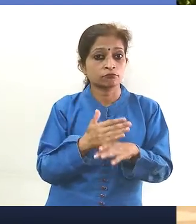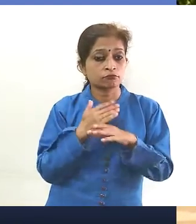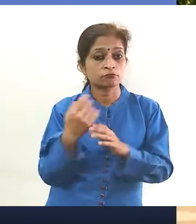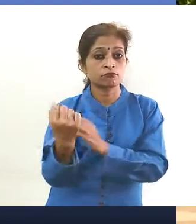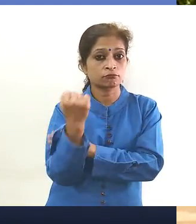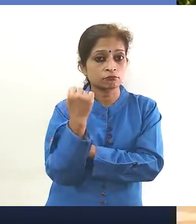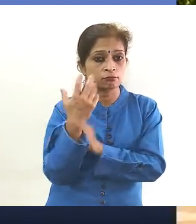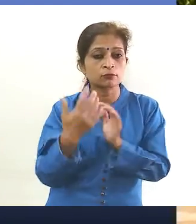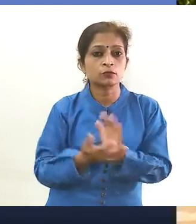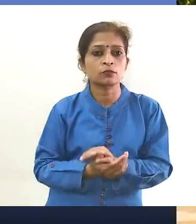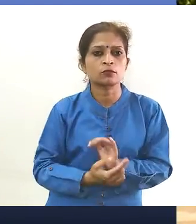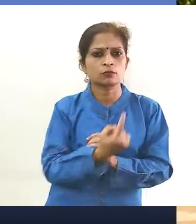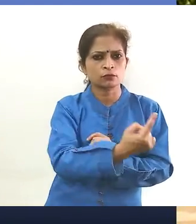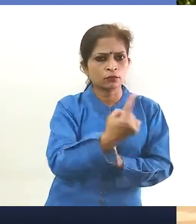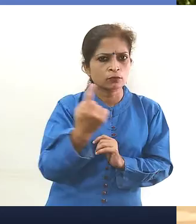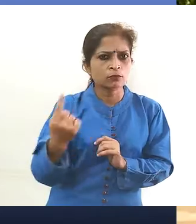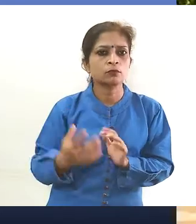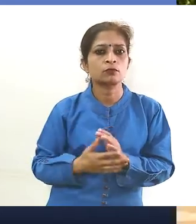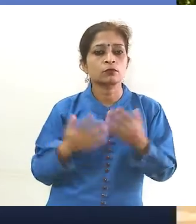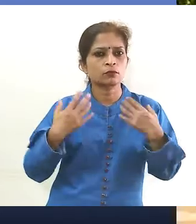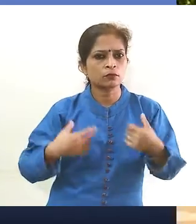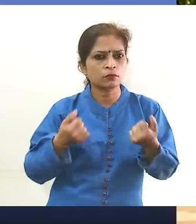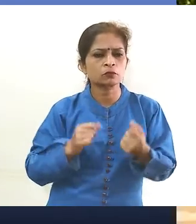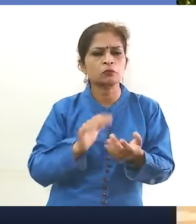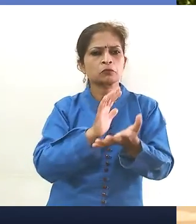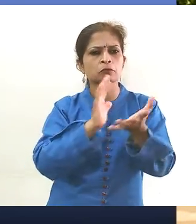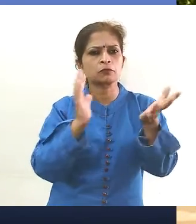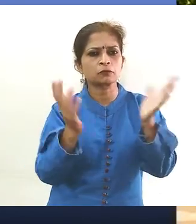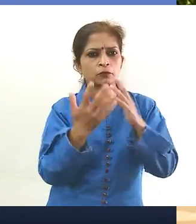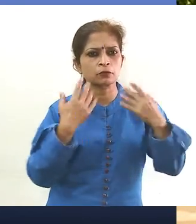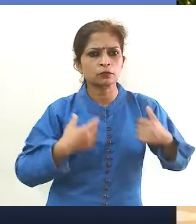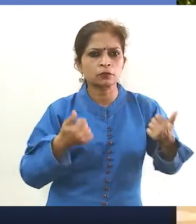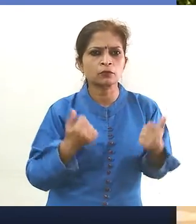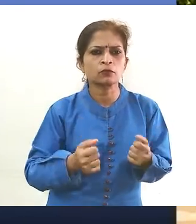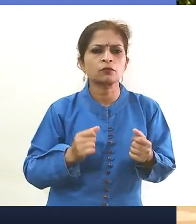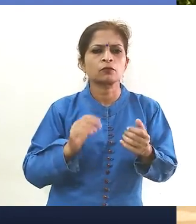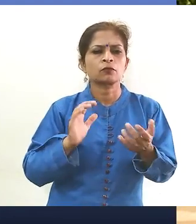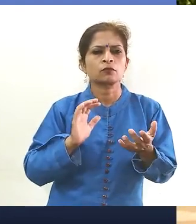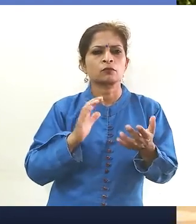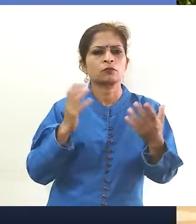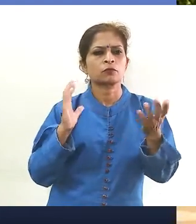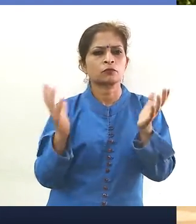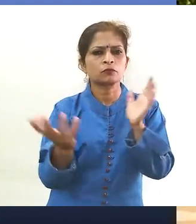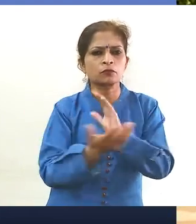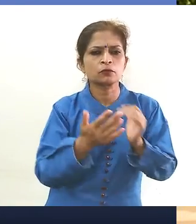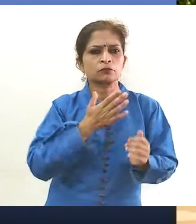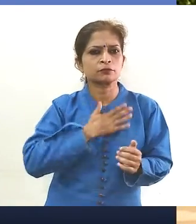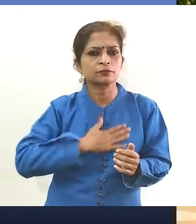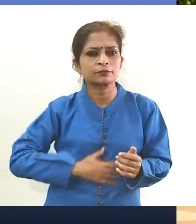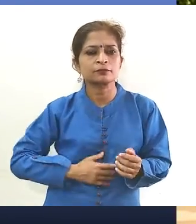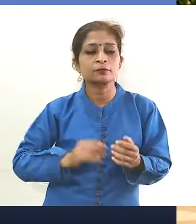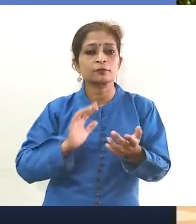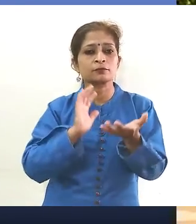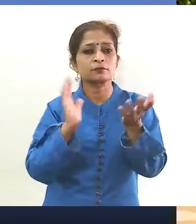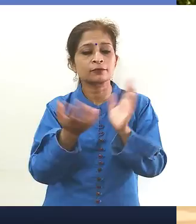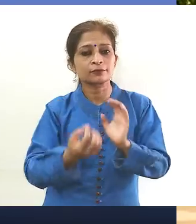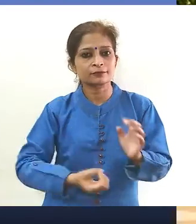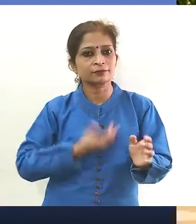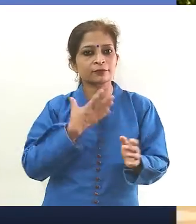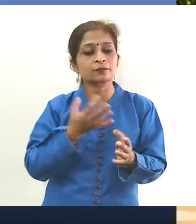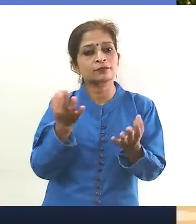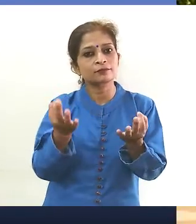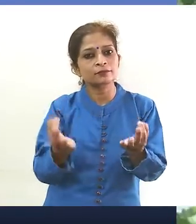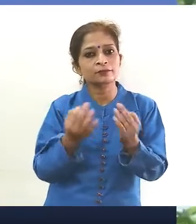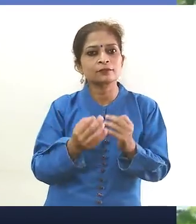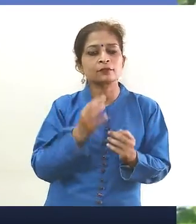लिए, इंडिविजुअल हेल्थ से लेकर के वर्ल्ड हेल्थ, वर्ल्ड पीस, वर्ल्ड प्रॉस्पेरिटी, वर्ल्ड हार्मनी, वर्ल्ड हैप्पीनेस के लिए ये